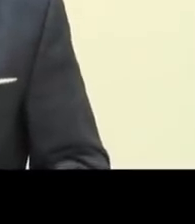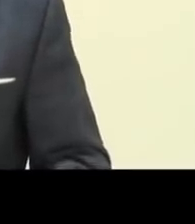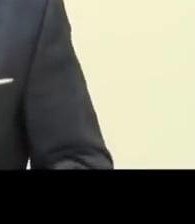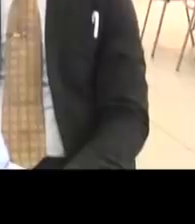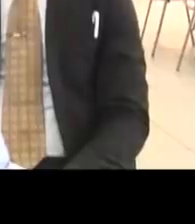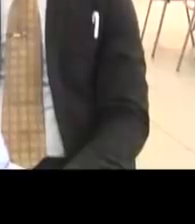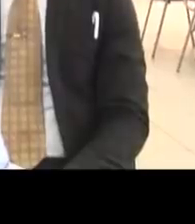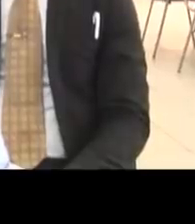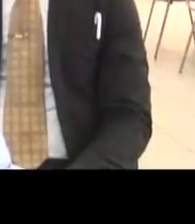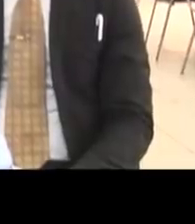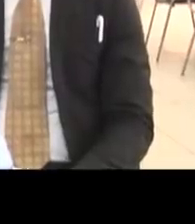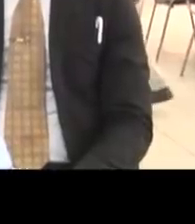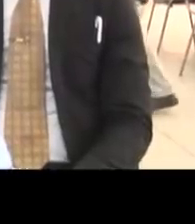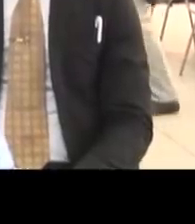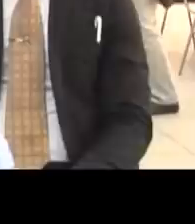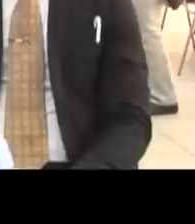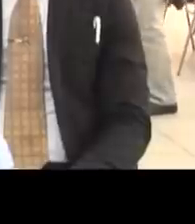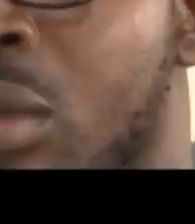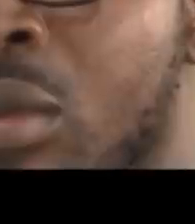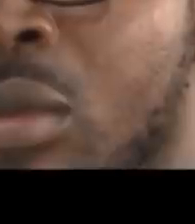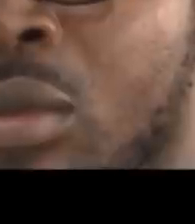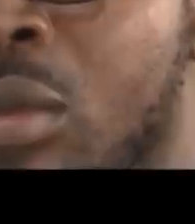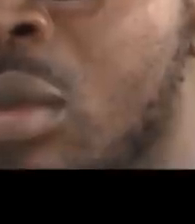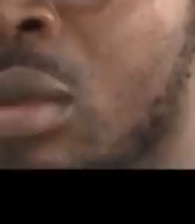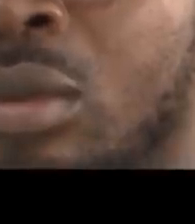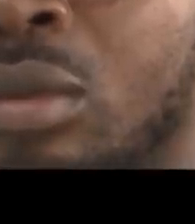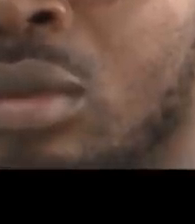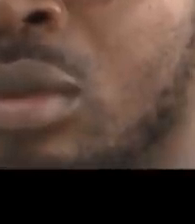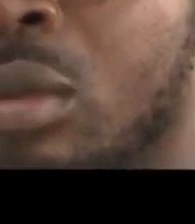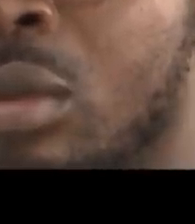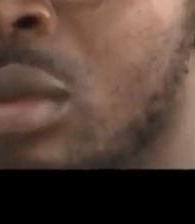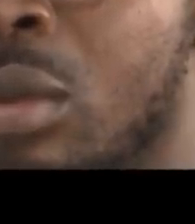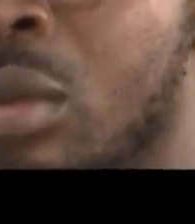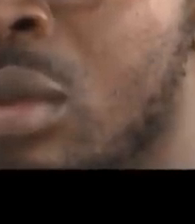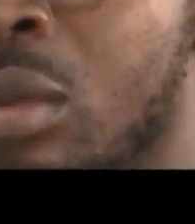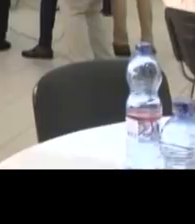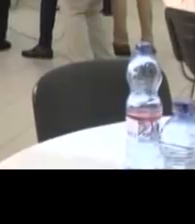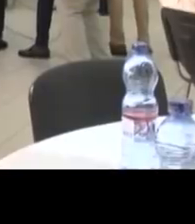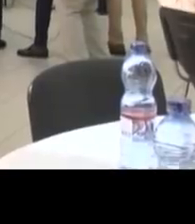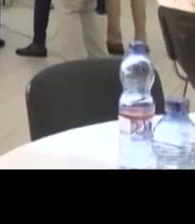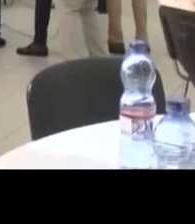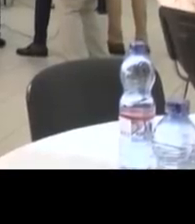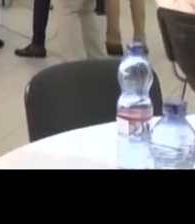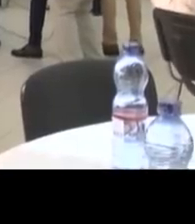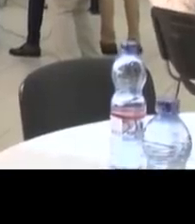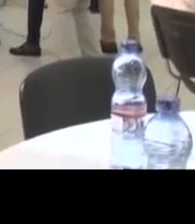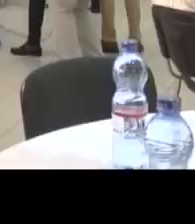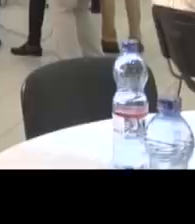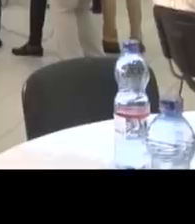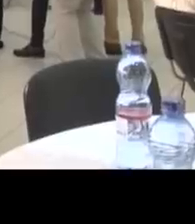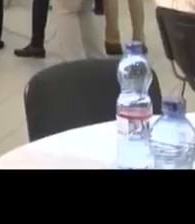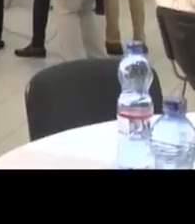dans le lot de participants figurent aussi au bain abedi ses journalistes pigistes attend avec intérêt la